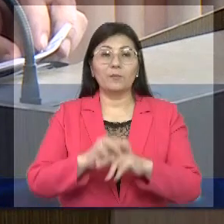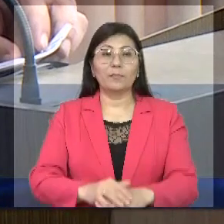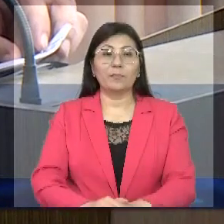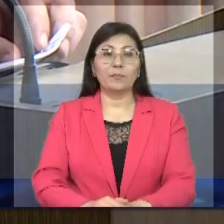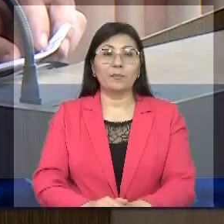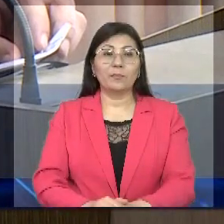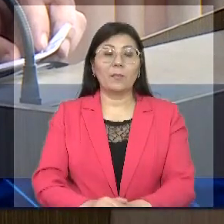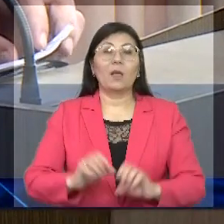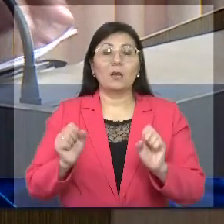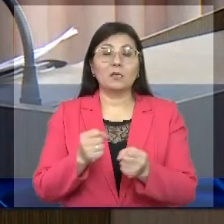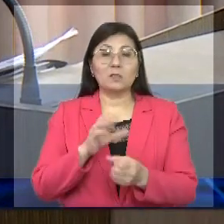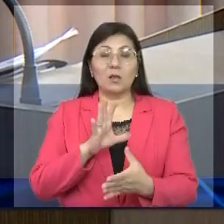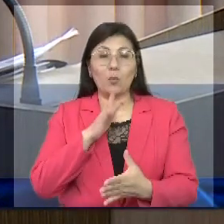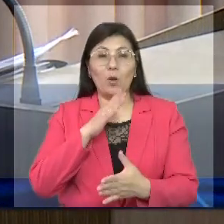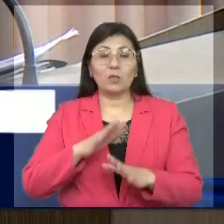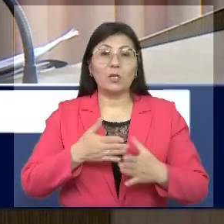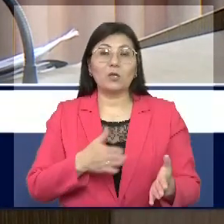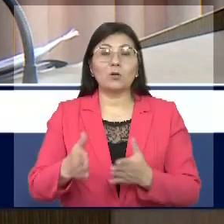жолдарды қысқы кезінде күтіп ұстау үшін